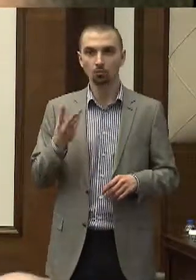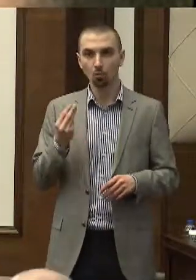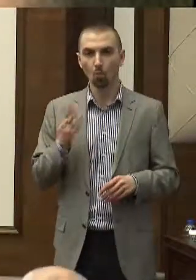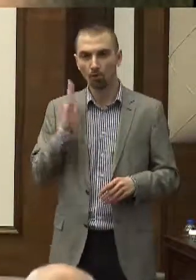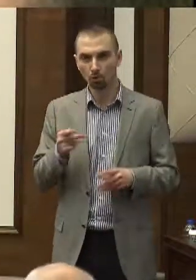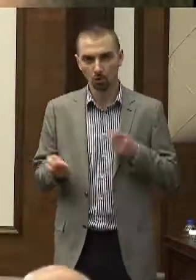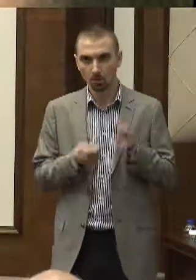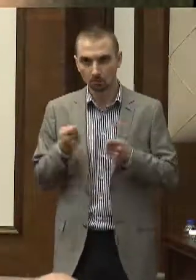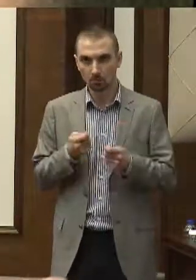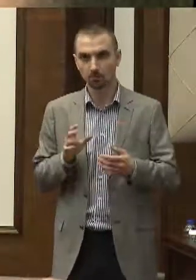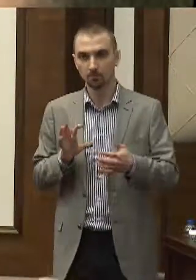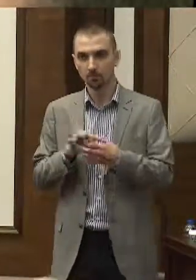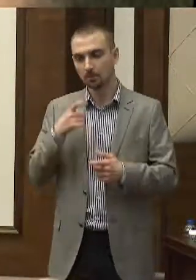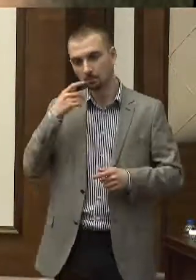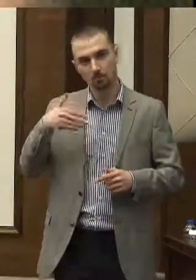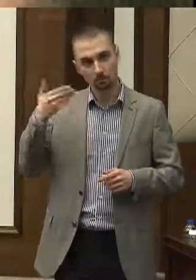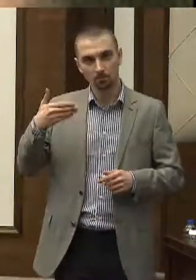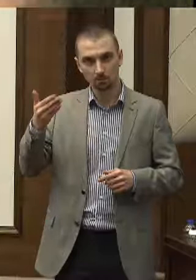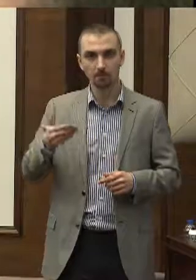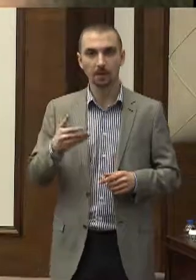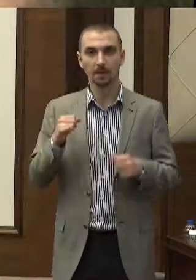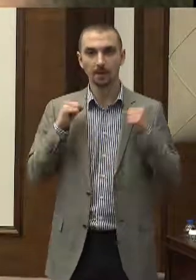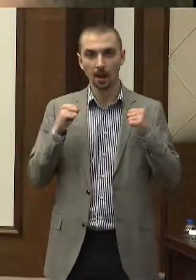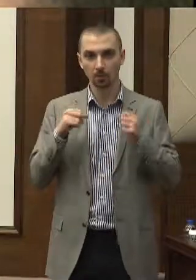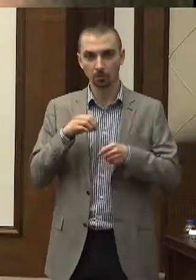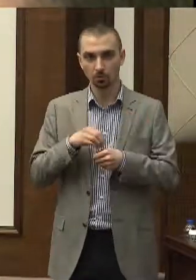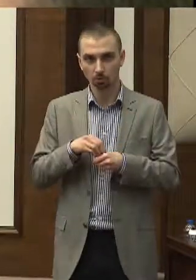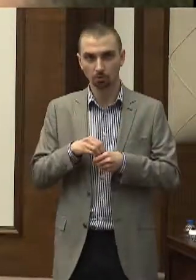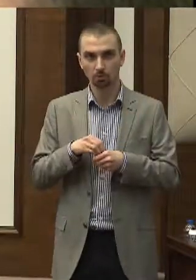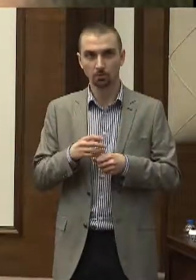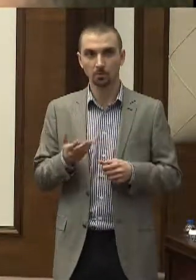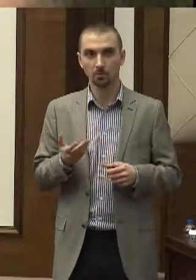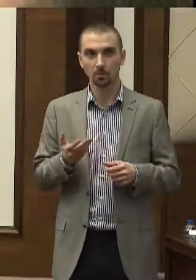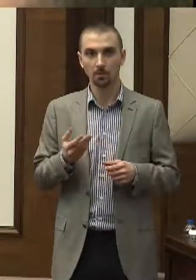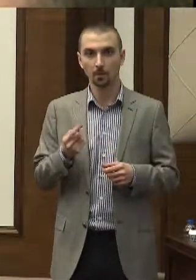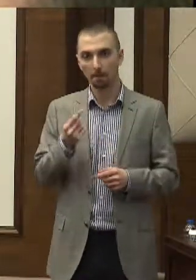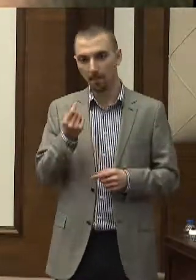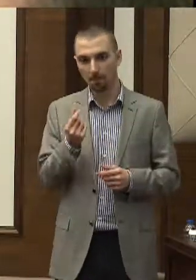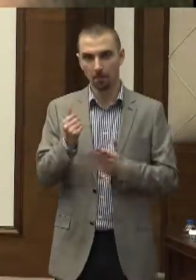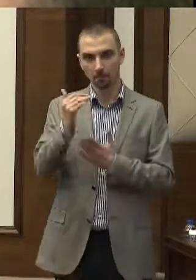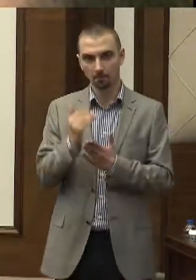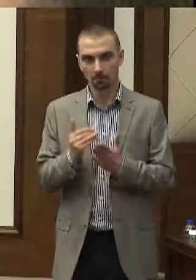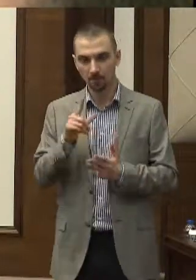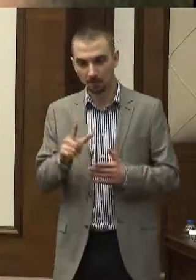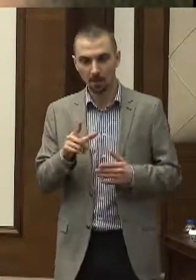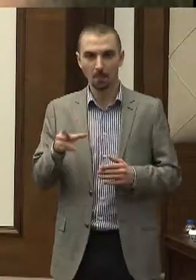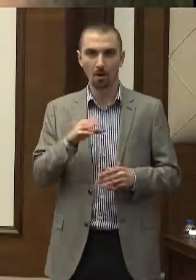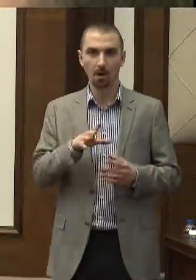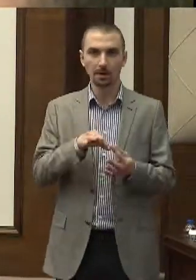yaparak önümüzdeki yıllarda sağlık muayenelerinin düzenli ve kapsamlı